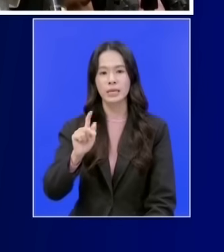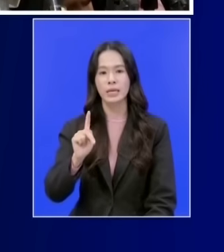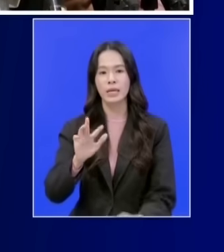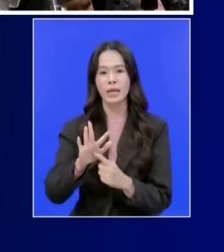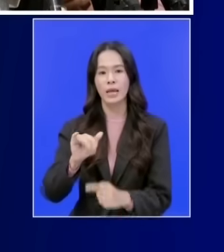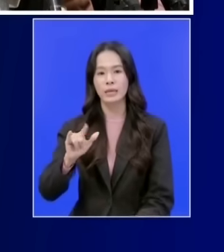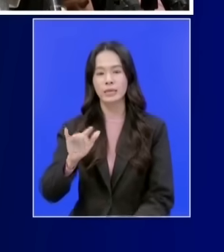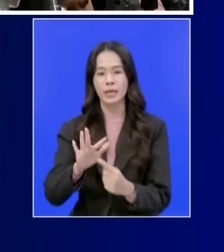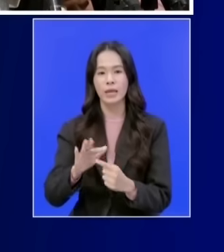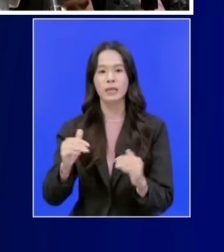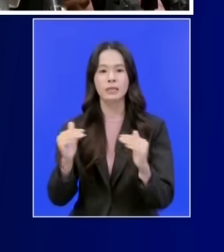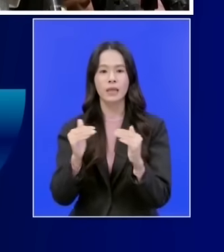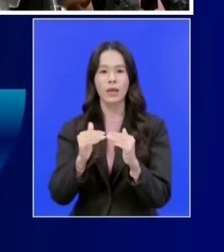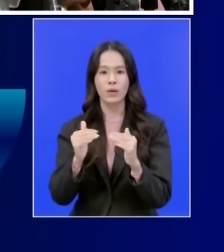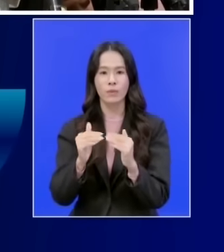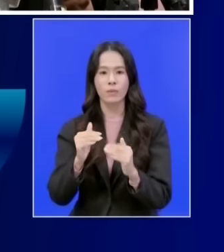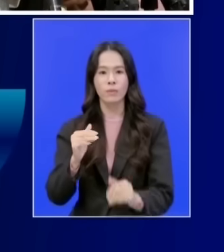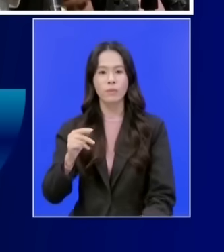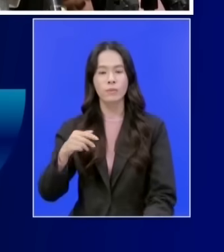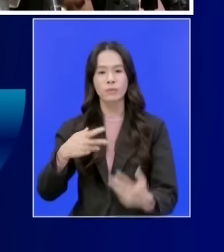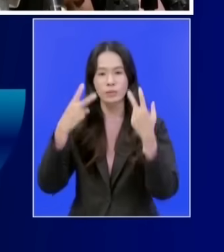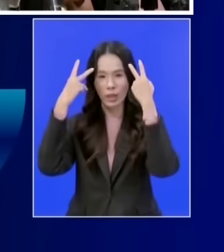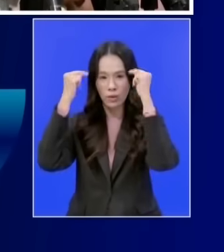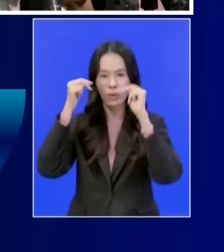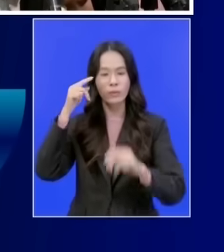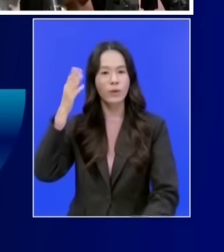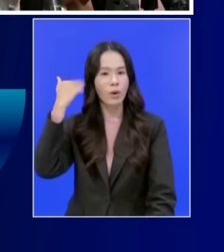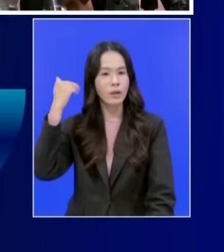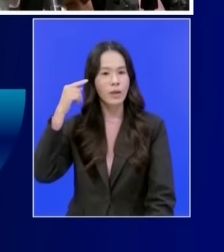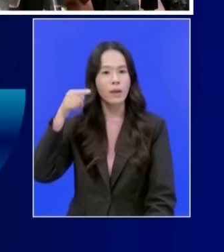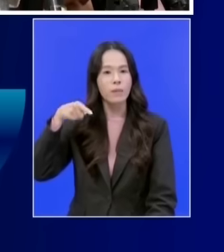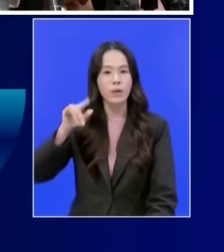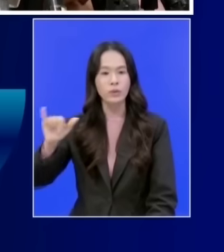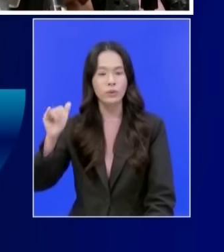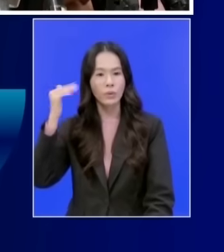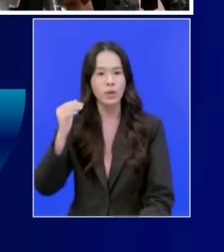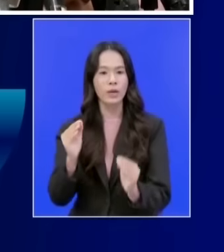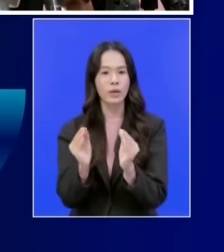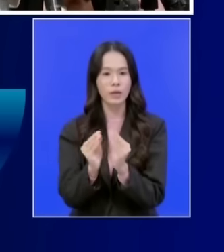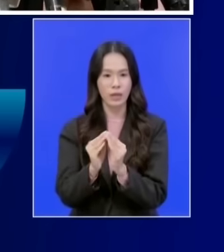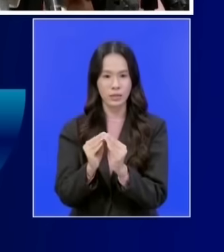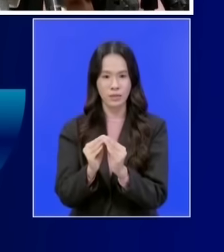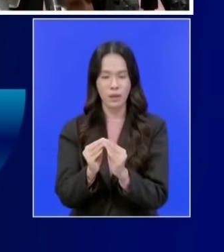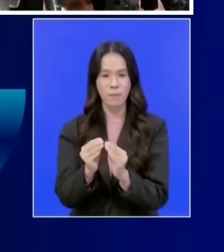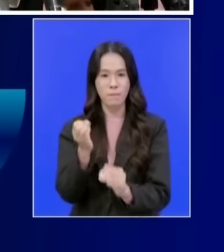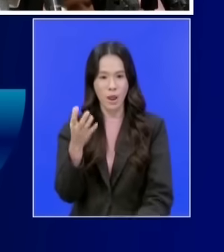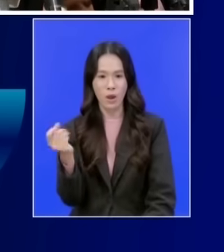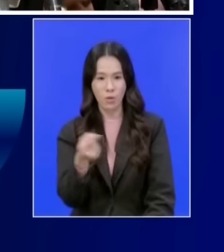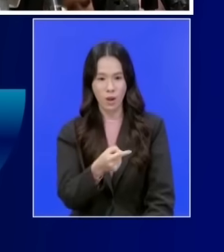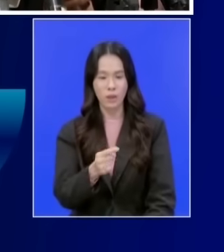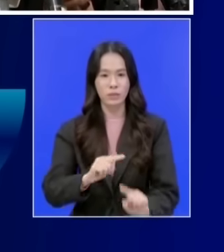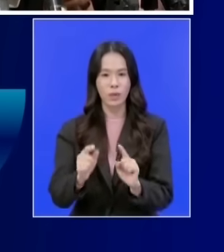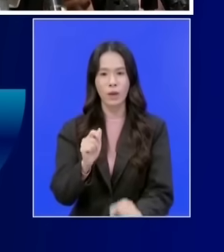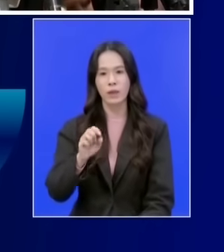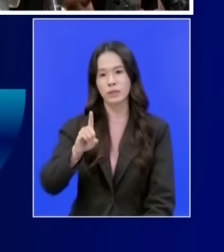กเนี่ยเท่ากับพลเอกประยุทธ์คือพยายามที่จะบอกว่าให้เกรดต่ำนะทั้งที่แล้วพลเอกประยุทธ์นี่เผลอเกรดสูงกว่านายกเศรษฐาอีกแต่สุดท้ายคุณอดิศ